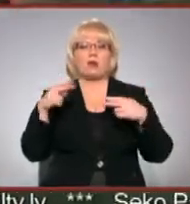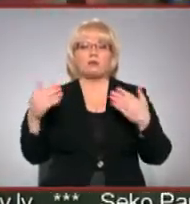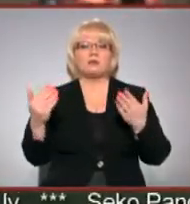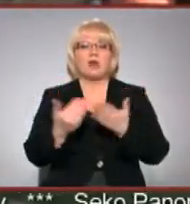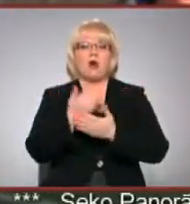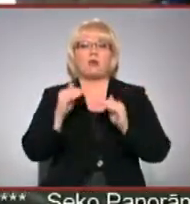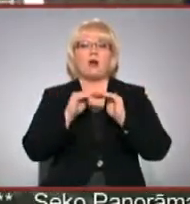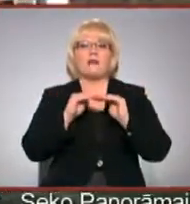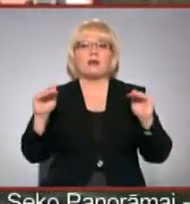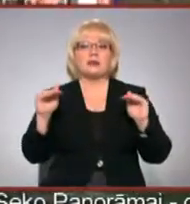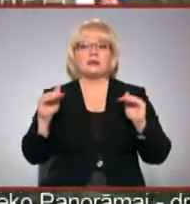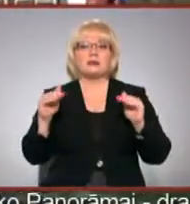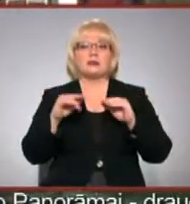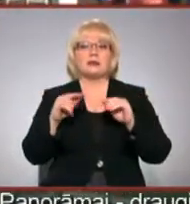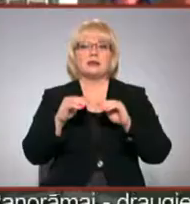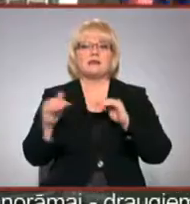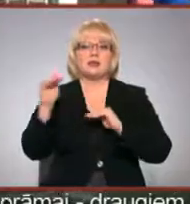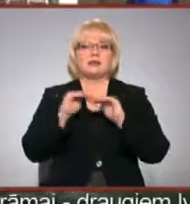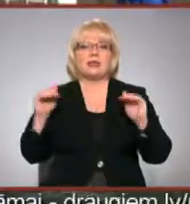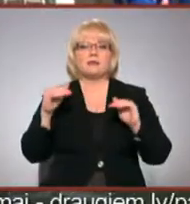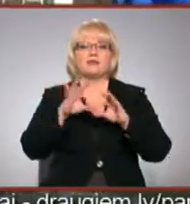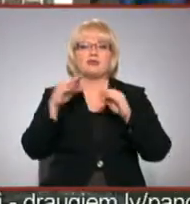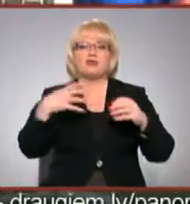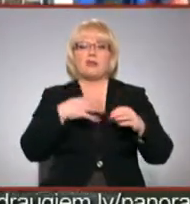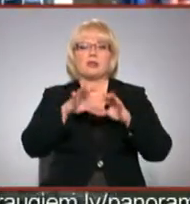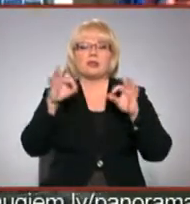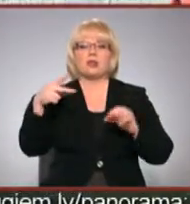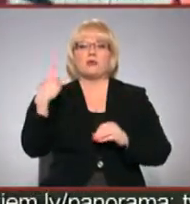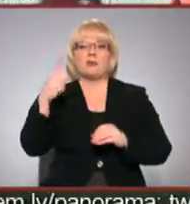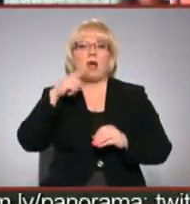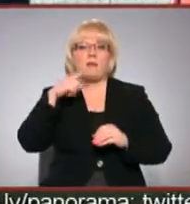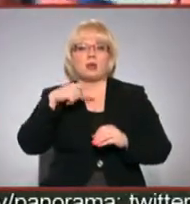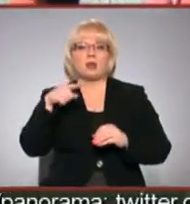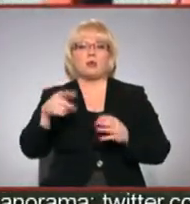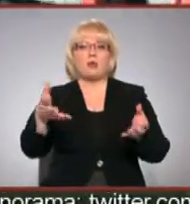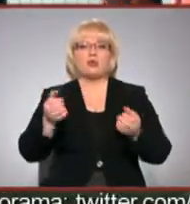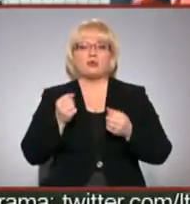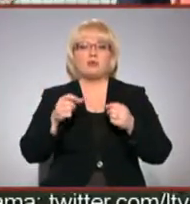virslīgas čempionātu uzsāks 21. martā, kad savā laukumā uzņems futbola skolu